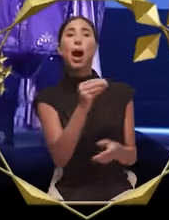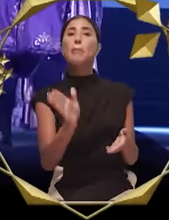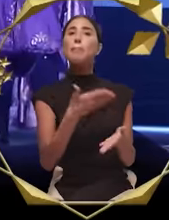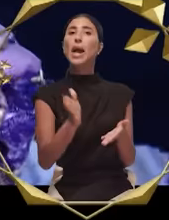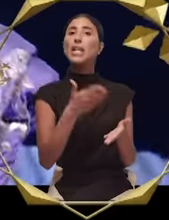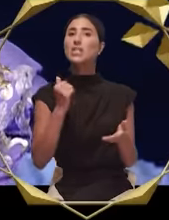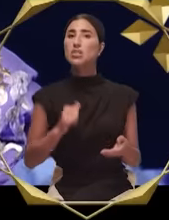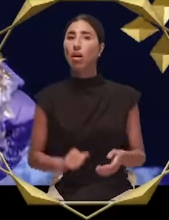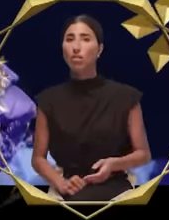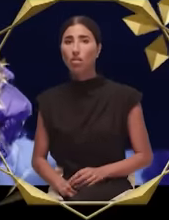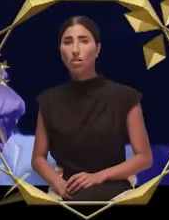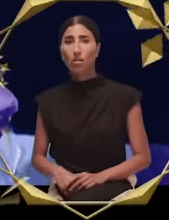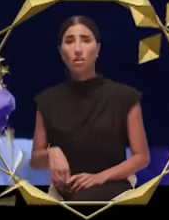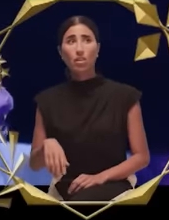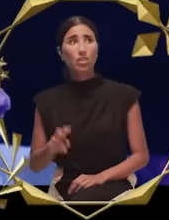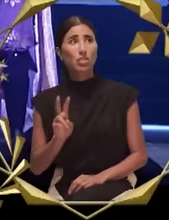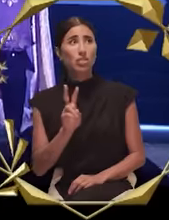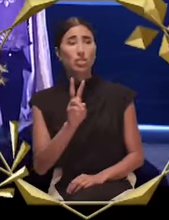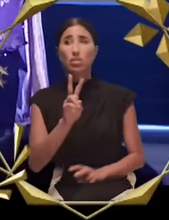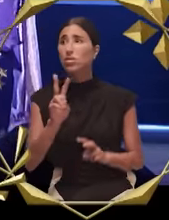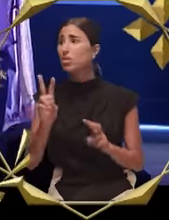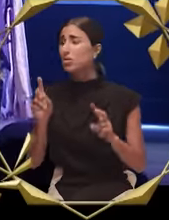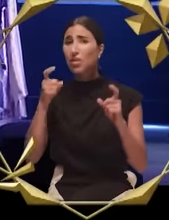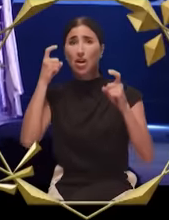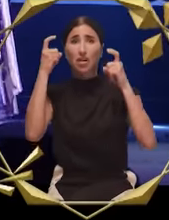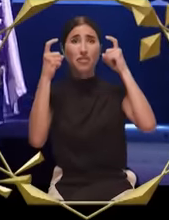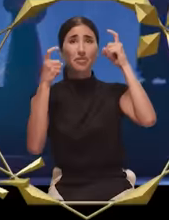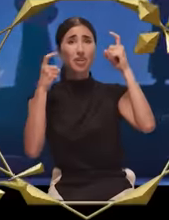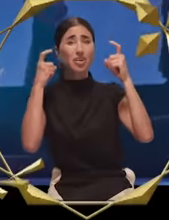طلبته شررا شررا